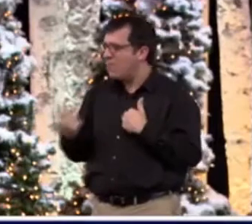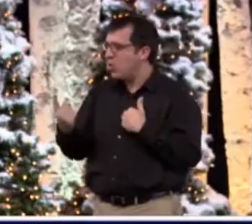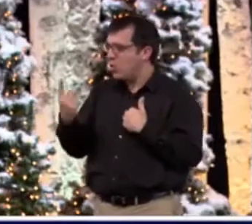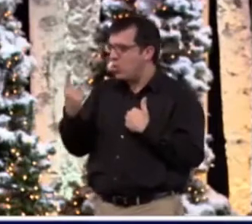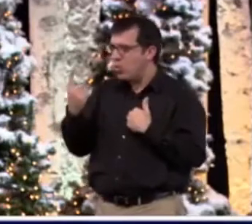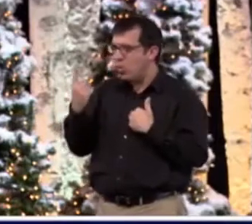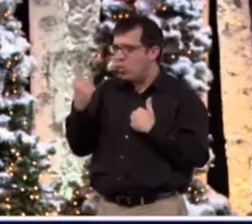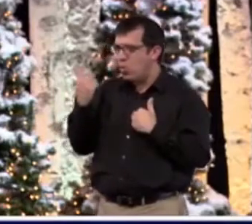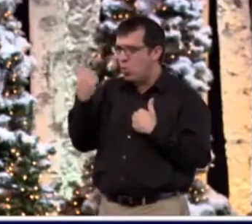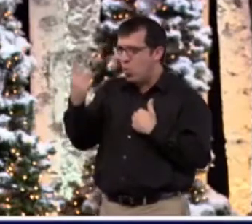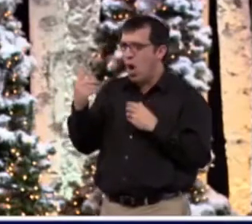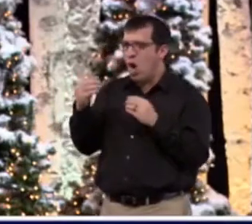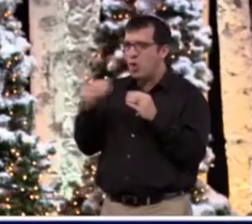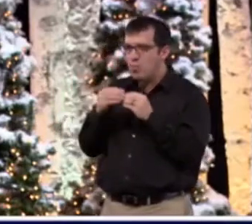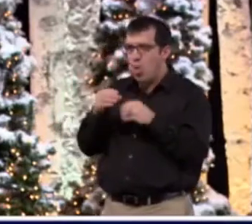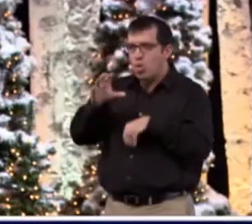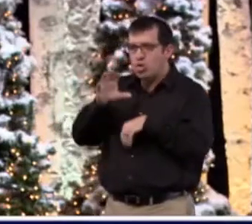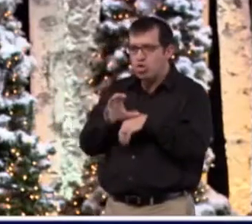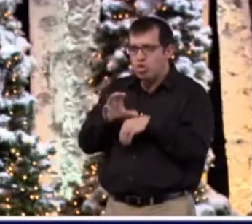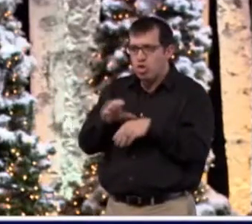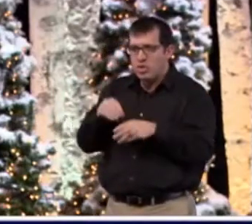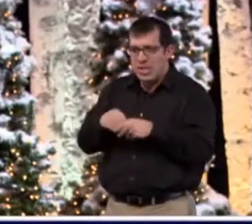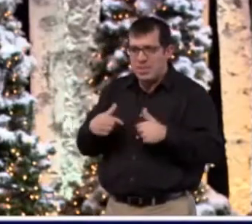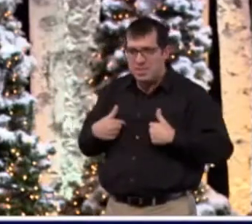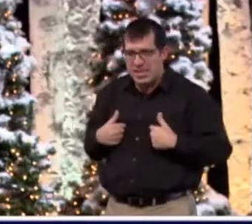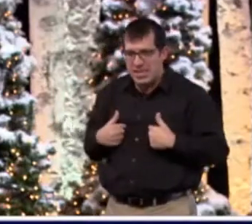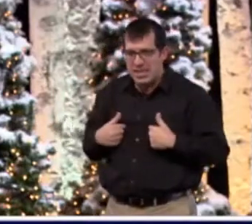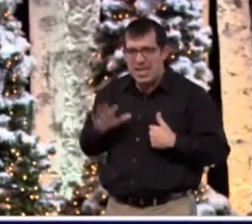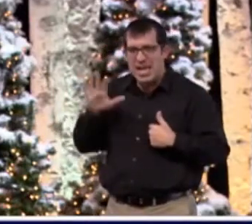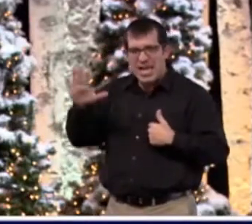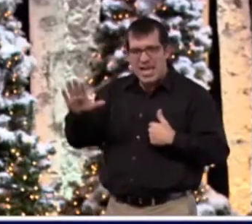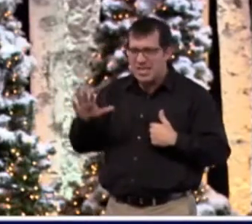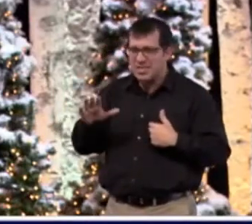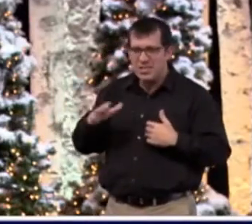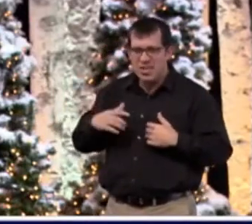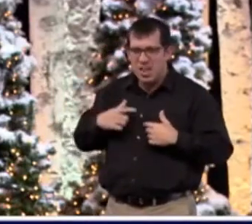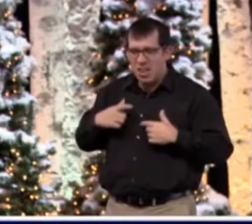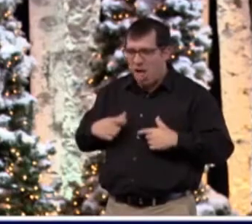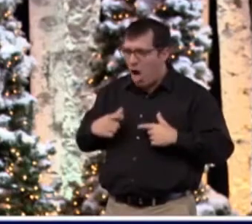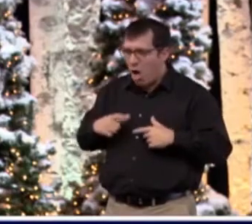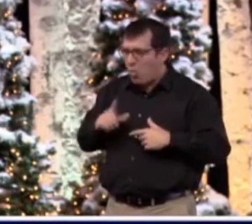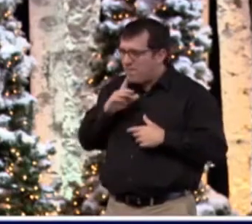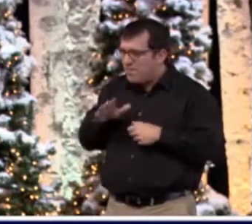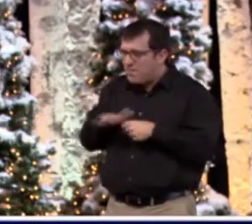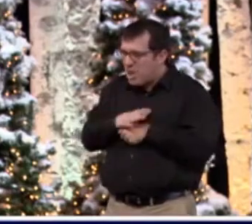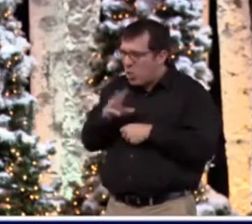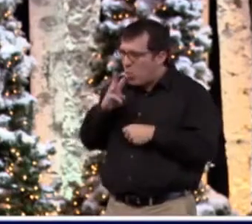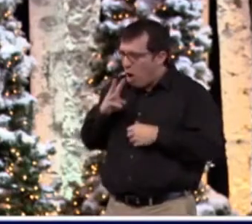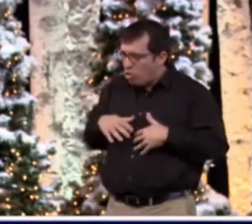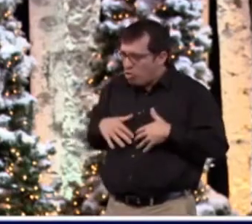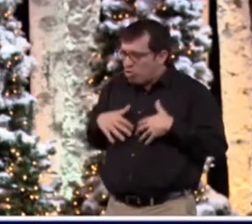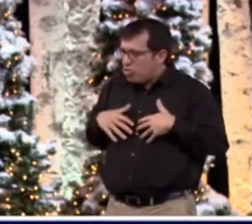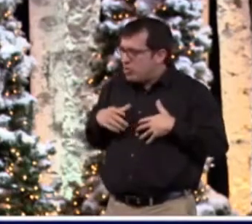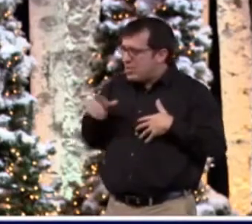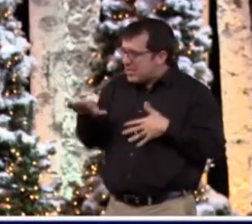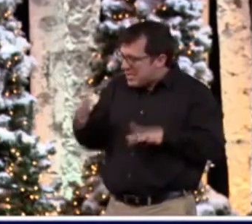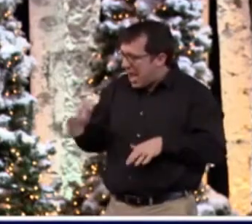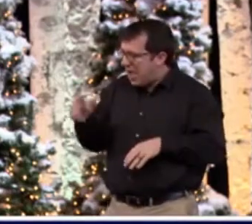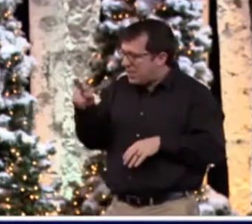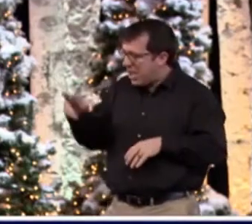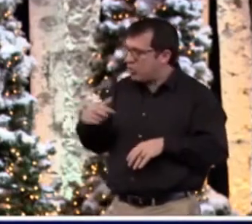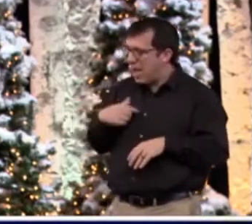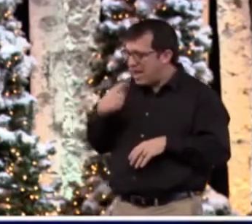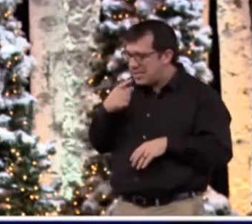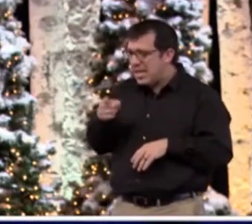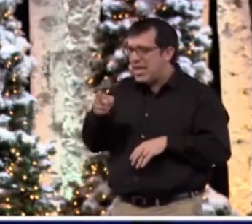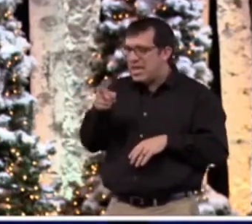पहिले नै क्यान्सरका कारण पानीले आधा जति भरिसकेको र उहाँ क्यान्सरका कारण मर्न लाग्नु भएको थियो। मैले भने, बुवा यदि तपाईँले बुट